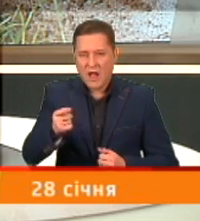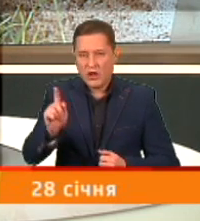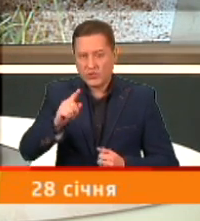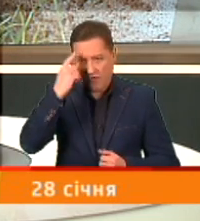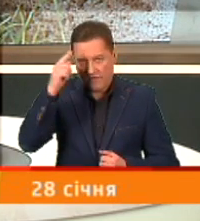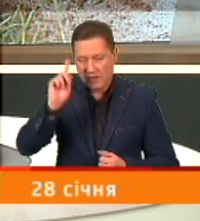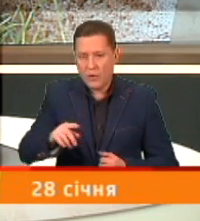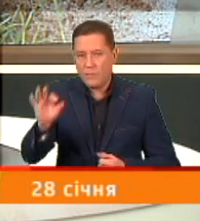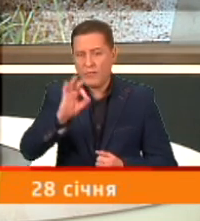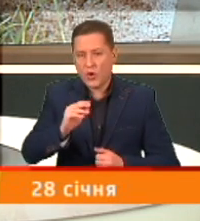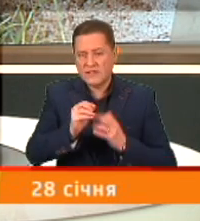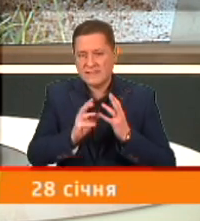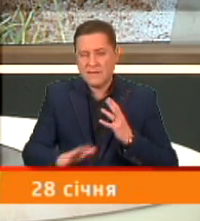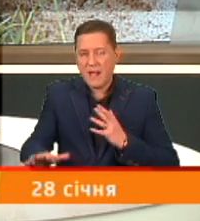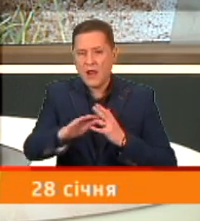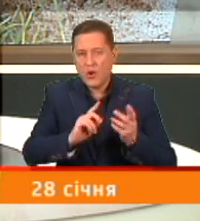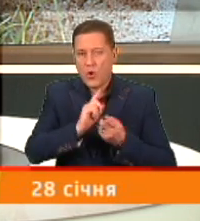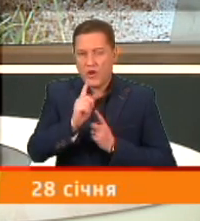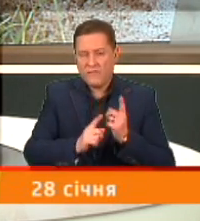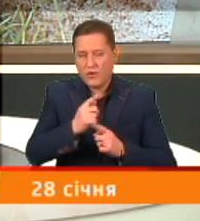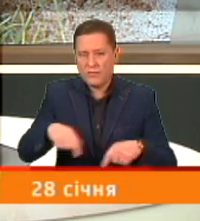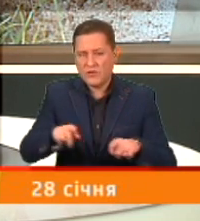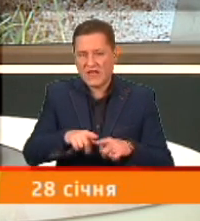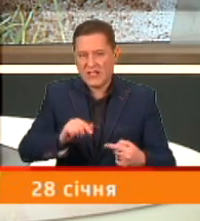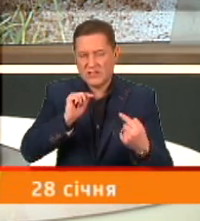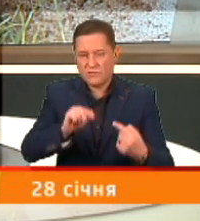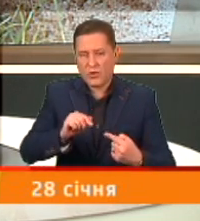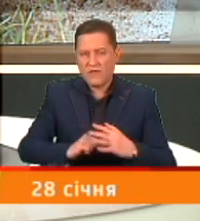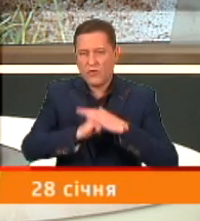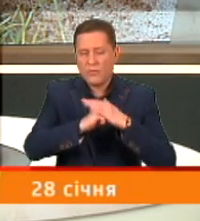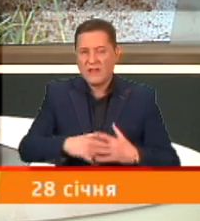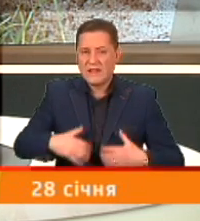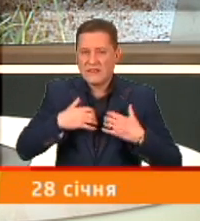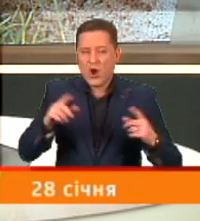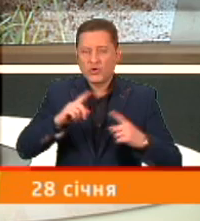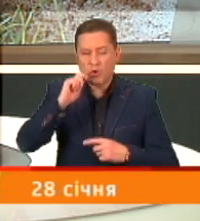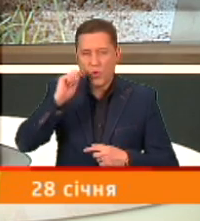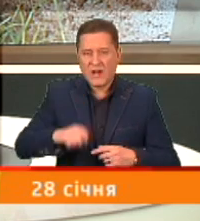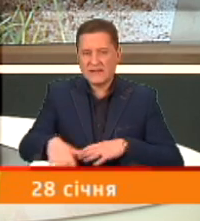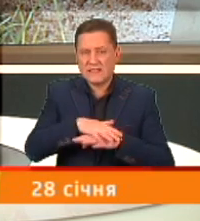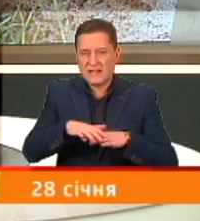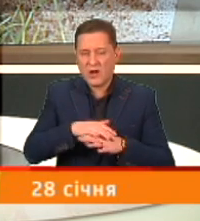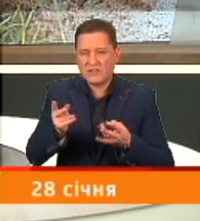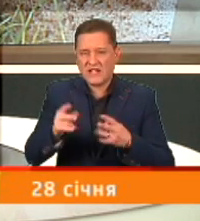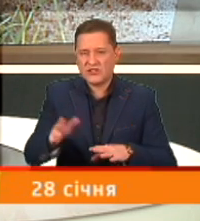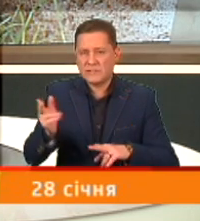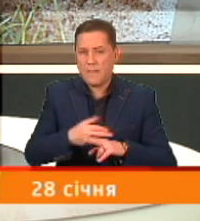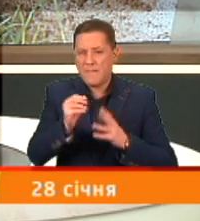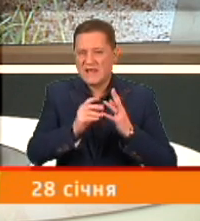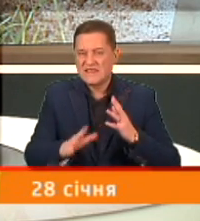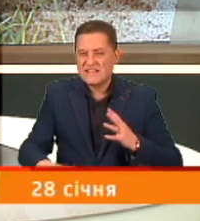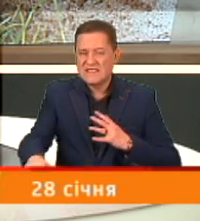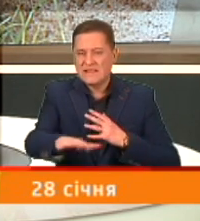про земельну реформу. Такий спротив ґрунтується на страху, що український народ залишиться без родючої ріллі, яку